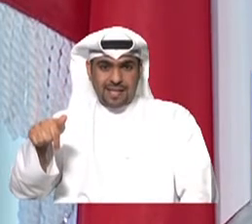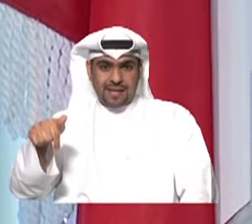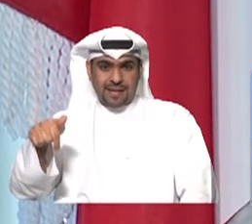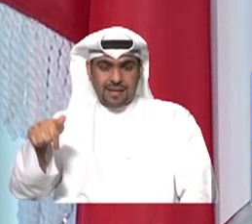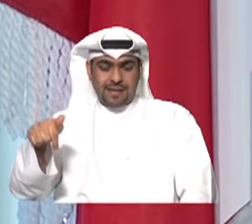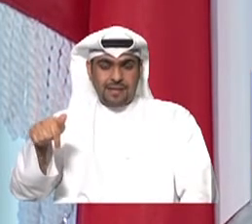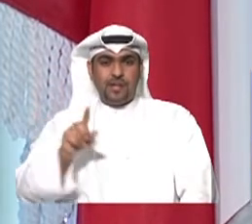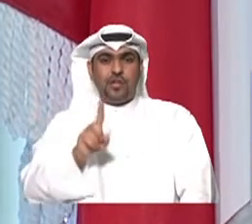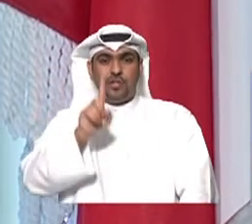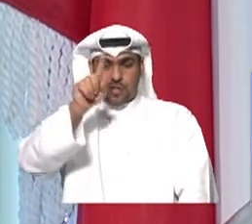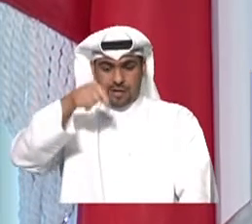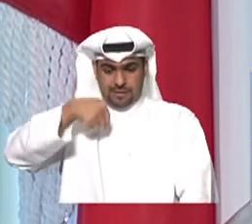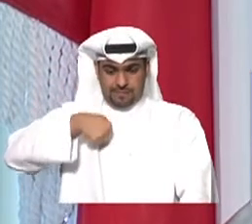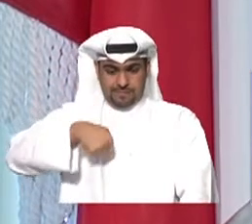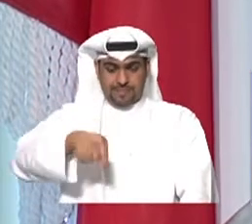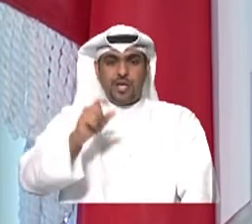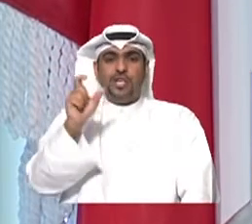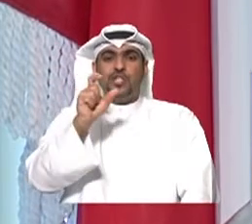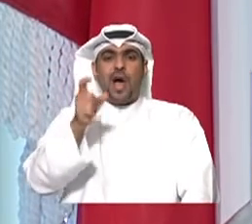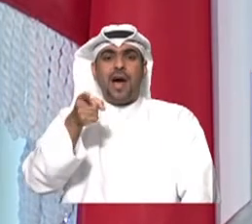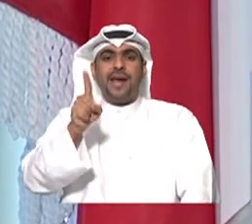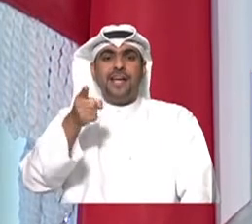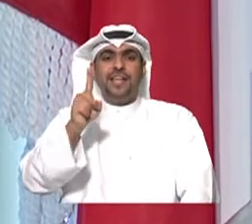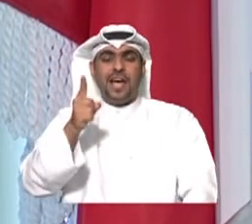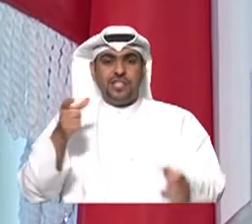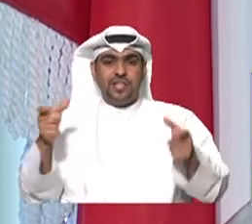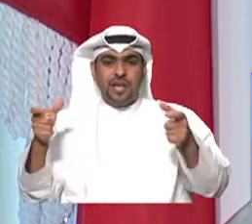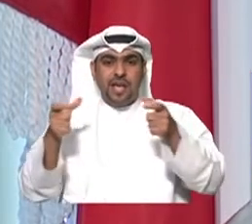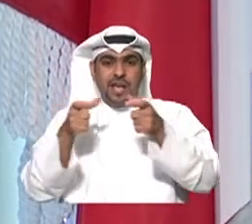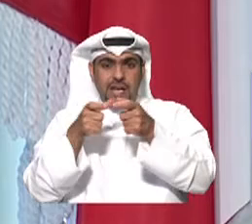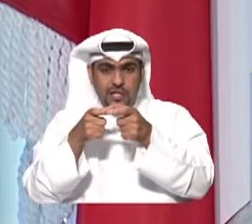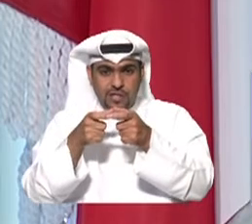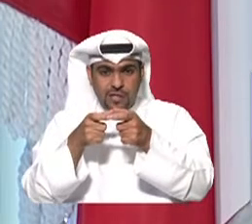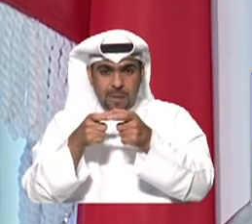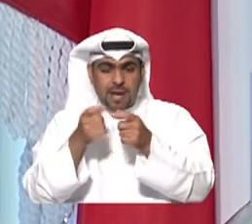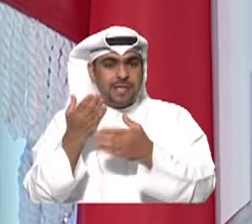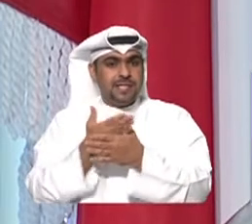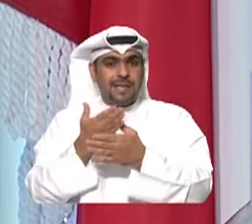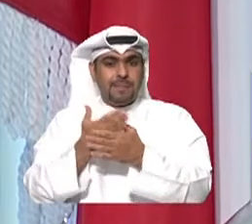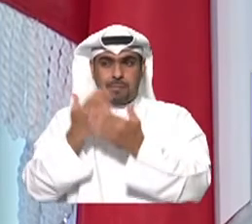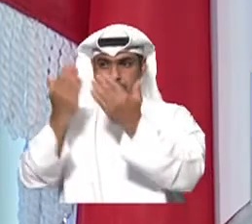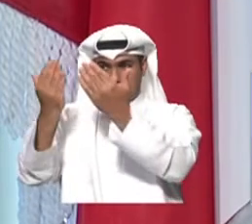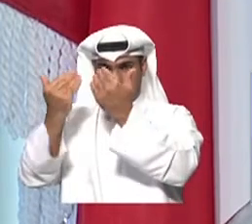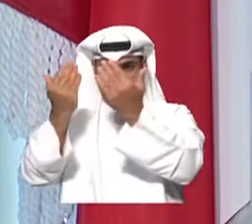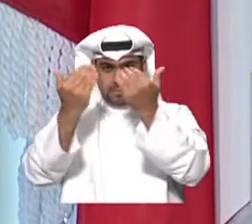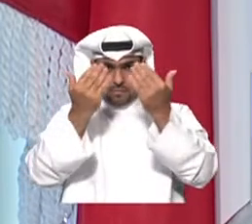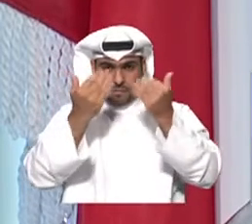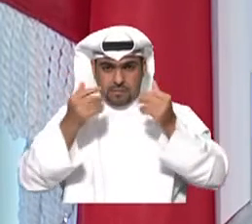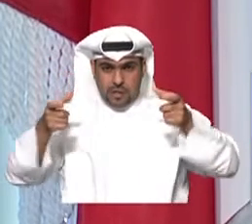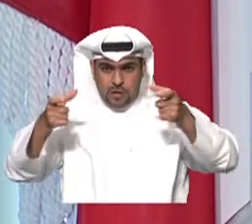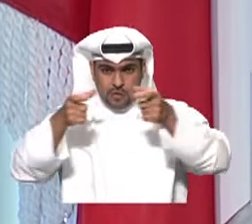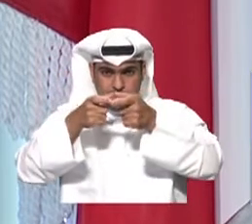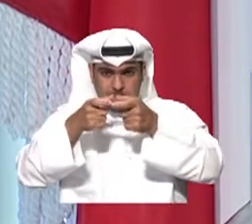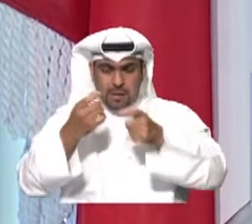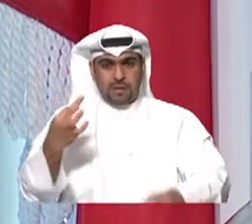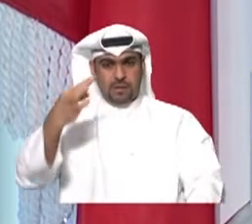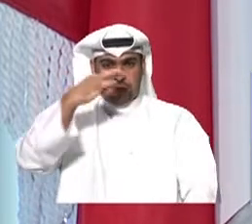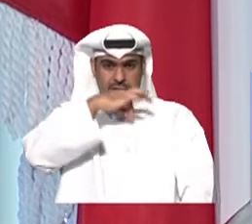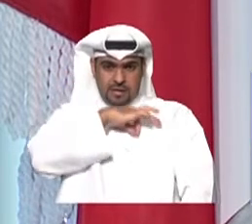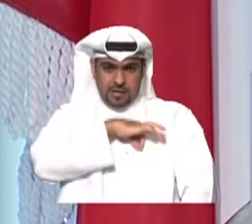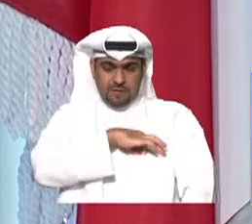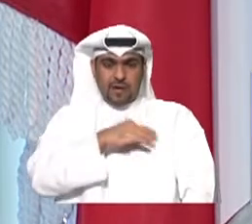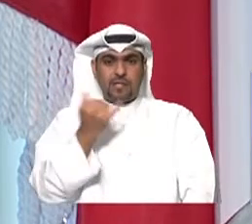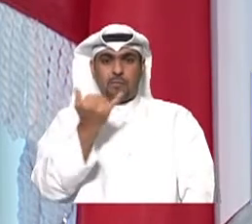نوفمبر المقبل بحشد الدعم الدولي اللازم واستكمال مسيرة ما تم إنجازه حماية